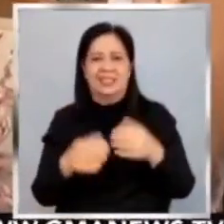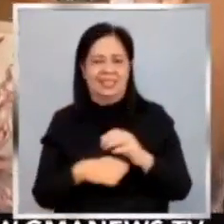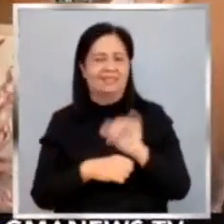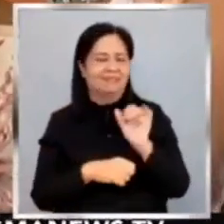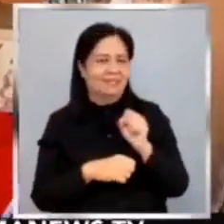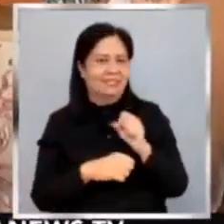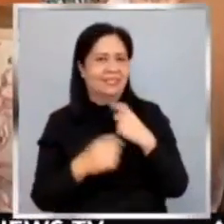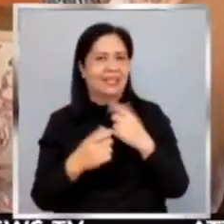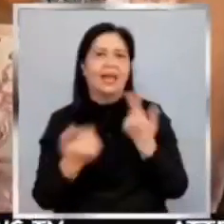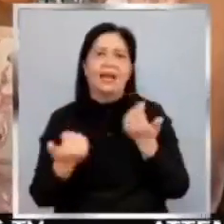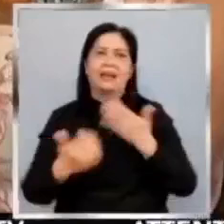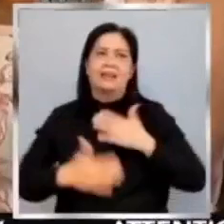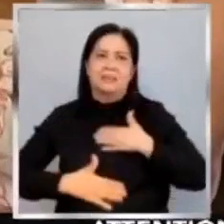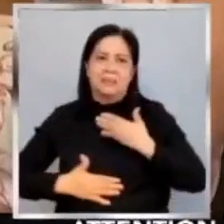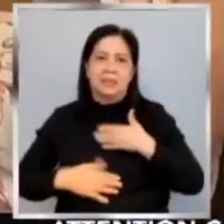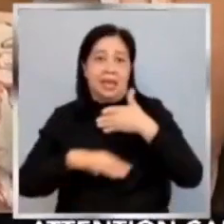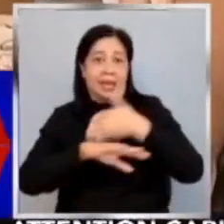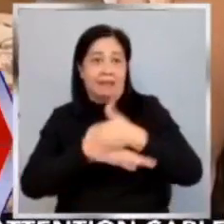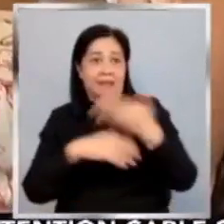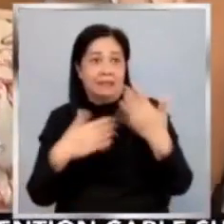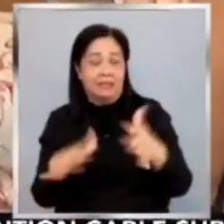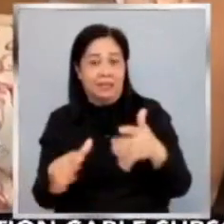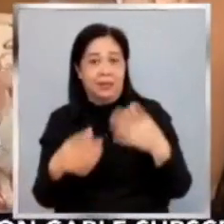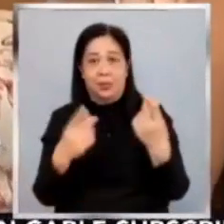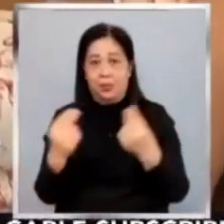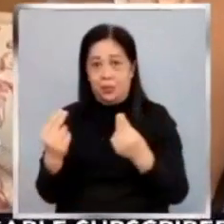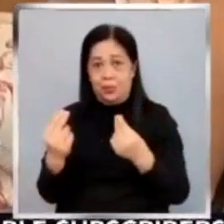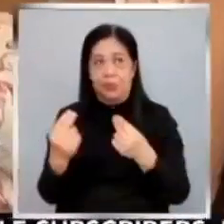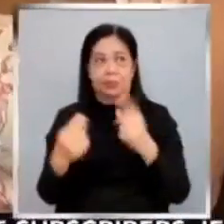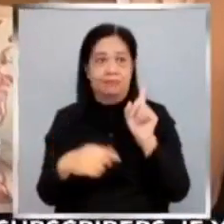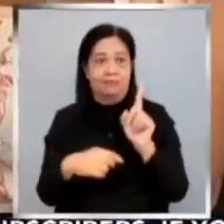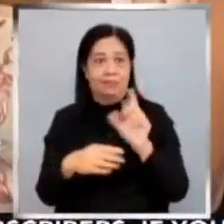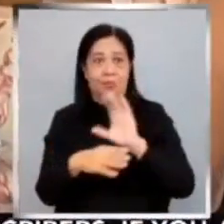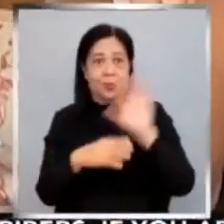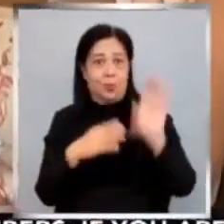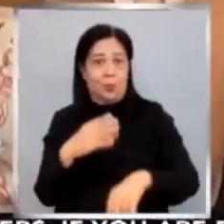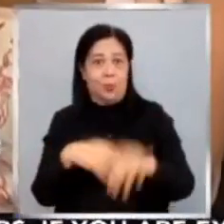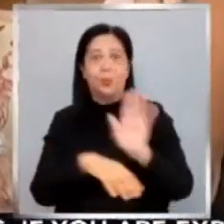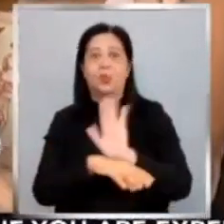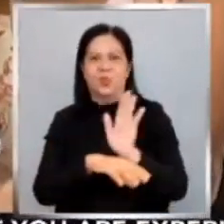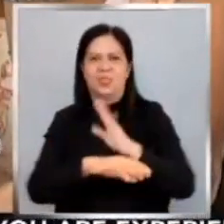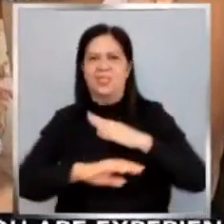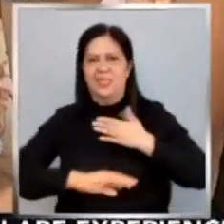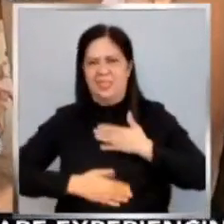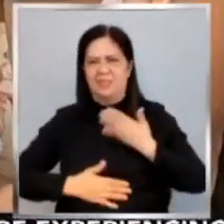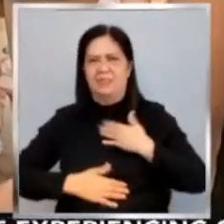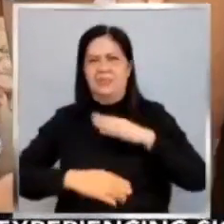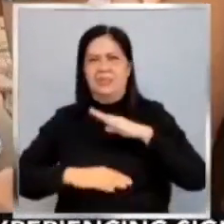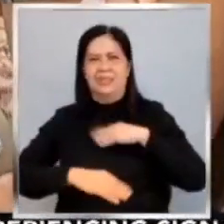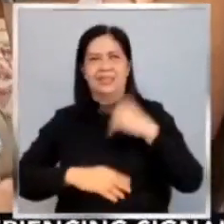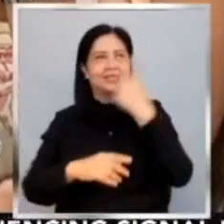nahahappy siya right after nakagawa siya ng isang buong pelikula. May kita mo talaga sa aura niya